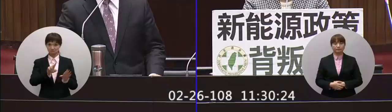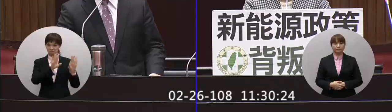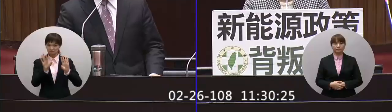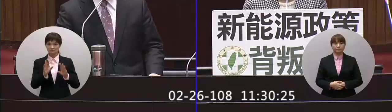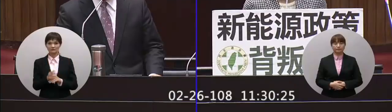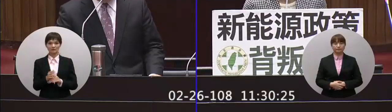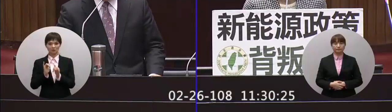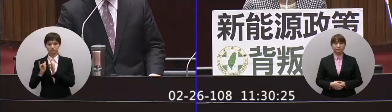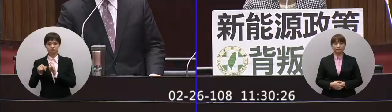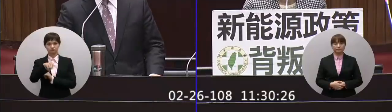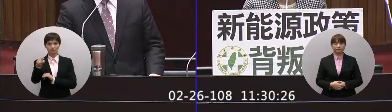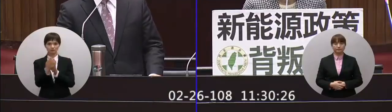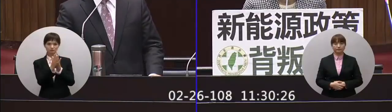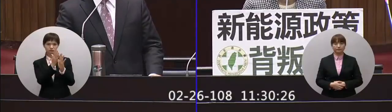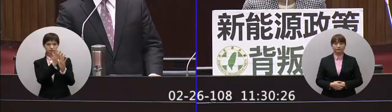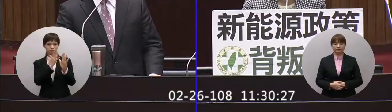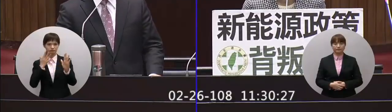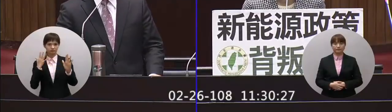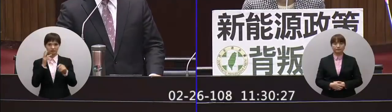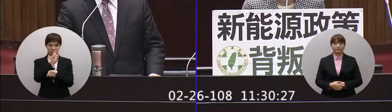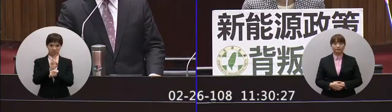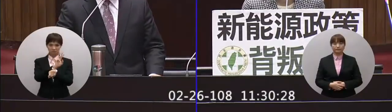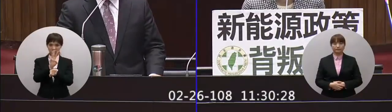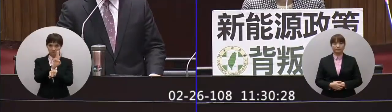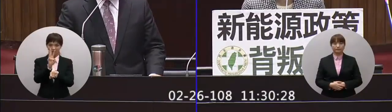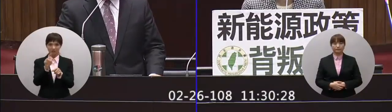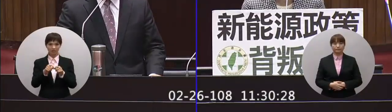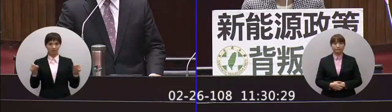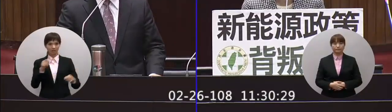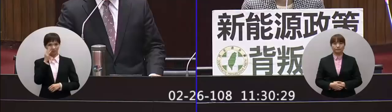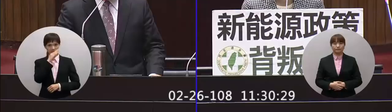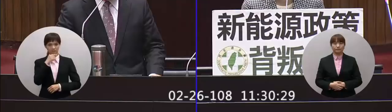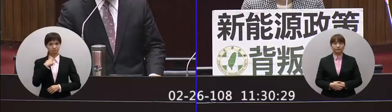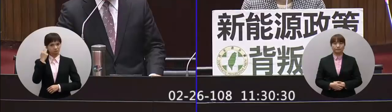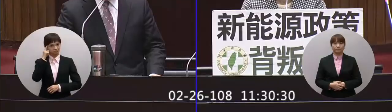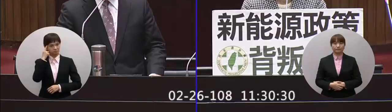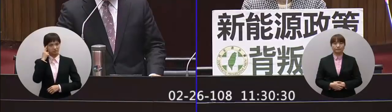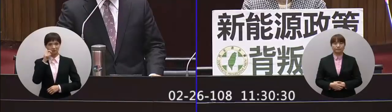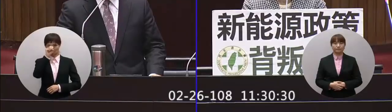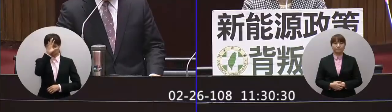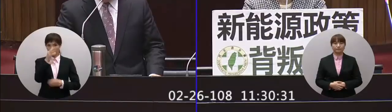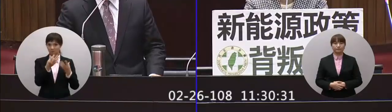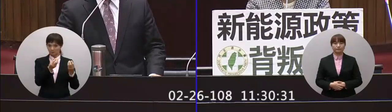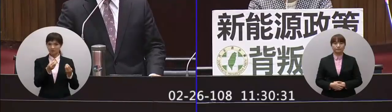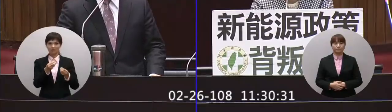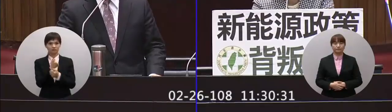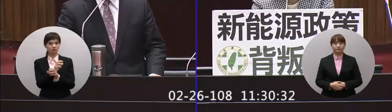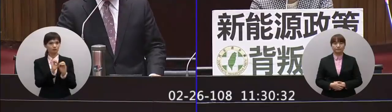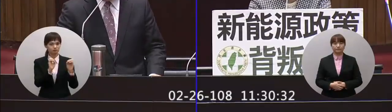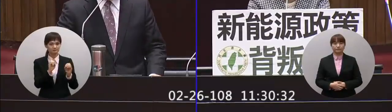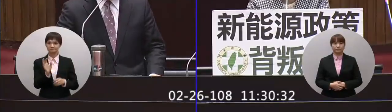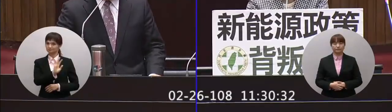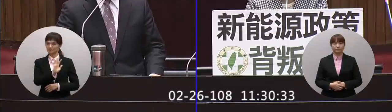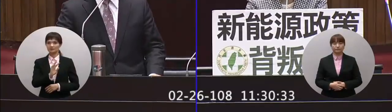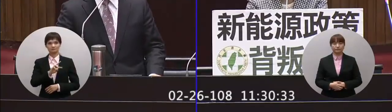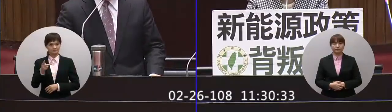队2-3小时后，我深深感觉，以及无党籍、无经验，不如有经验，